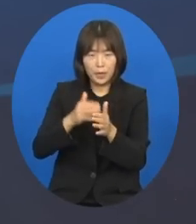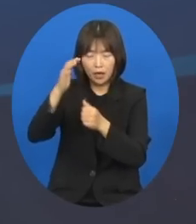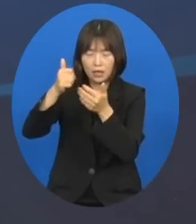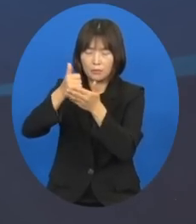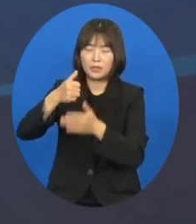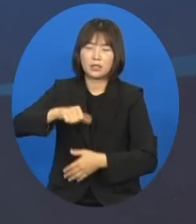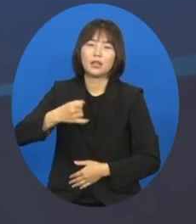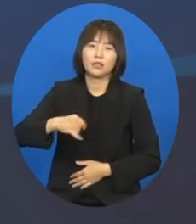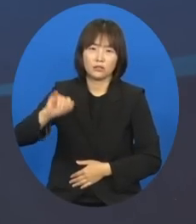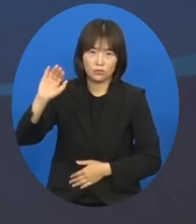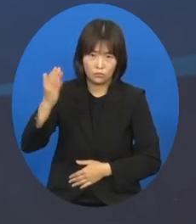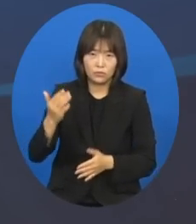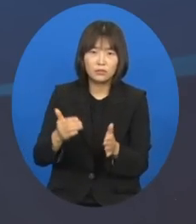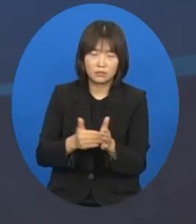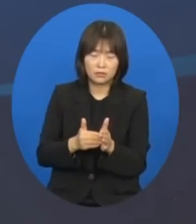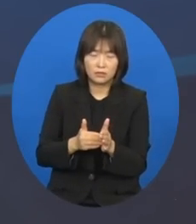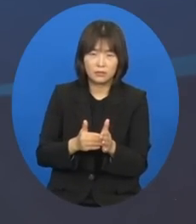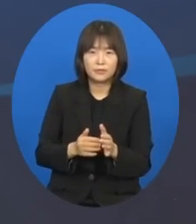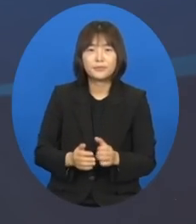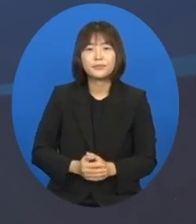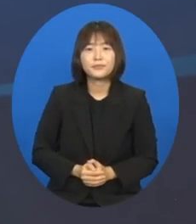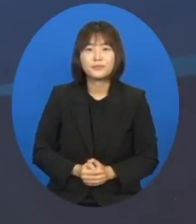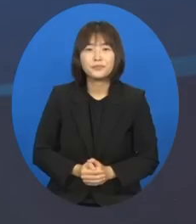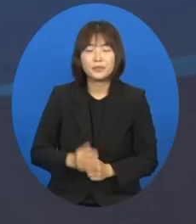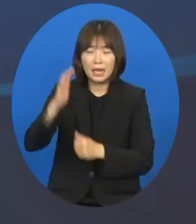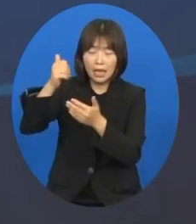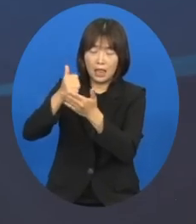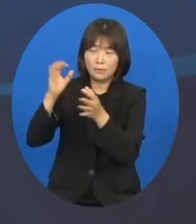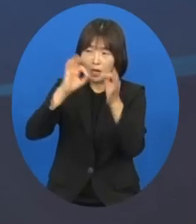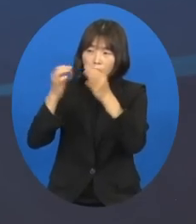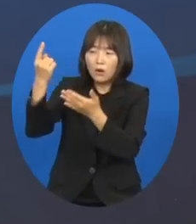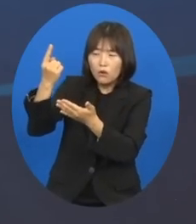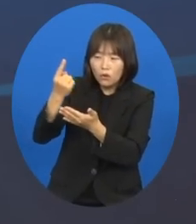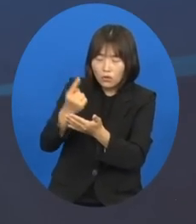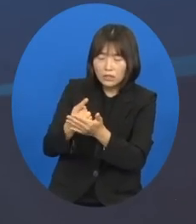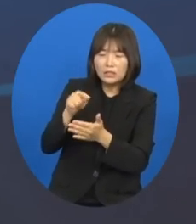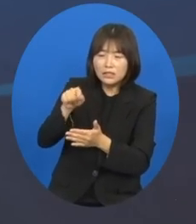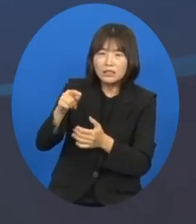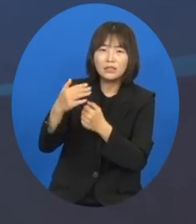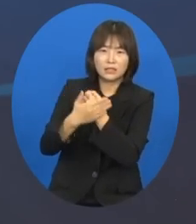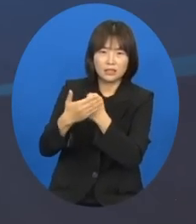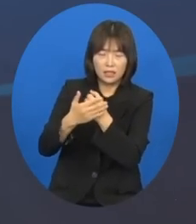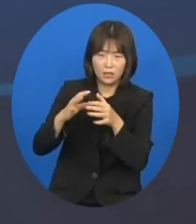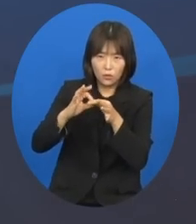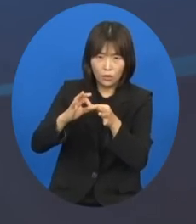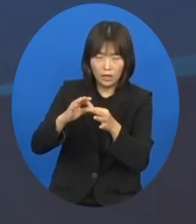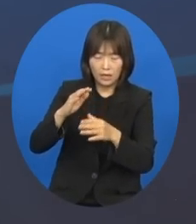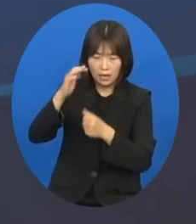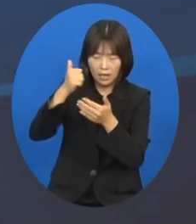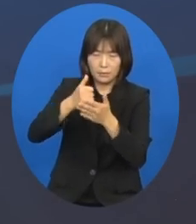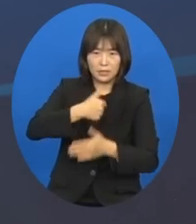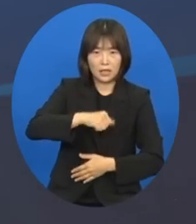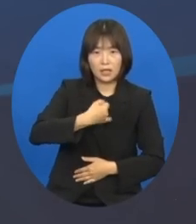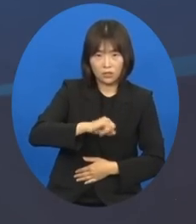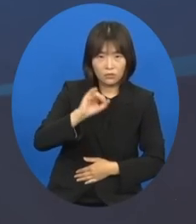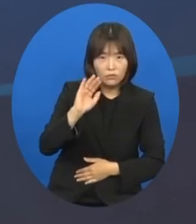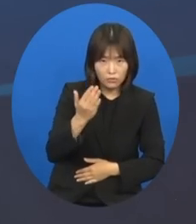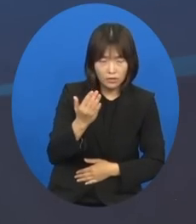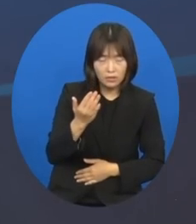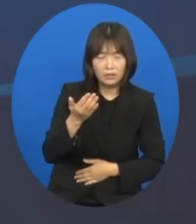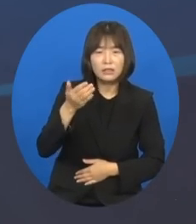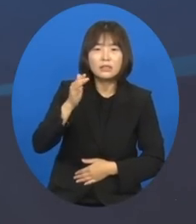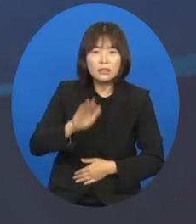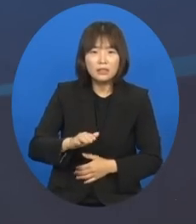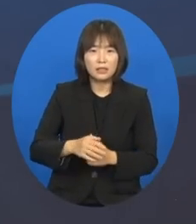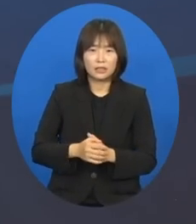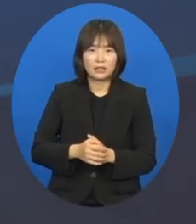그런데 그렇게 하나님의 찾아와 주신 은혜로 구원을 받아 하나님의 자녀가 되었는데 그때부터 하나님의 자녀 즉